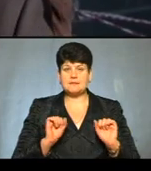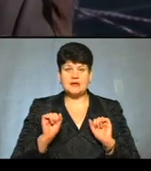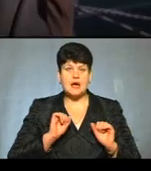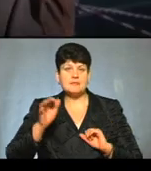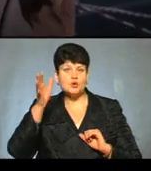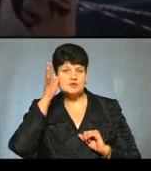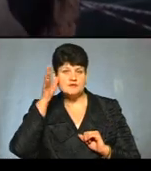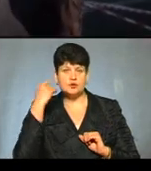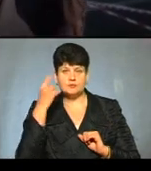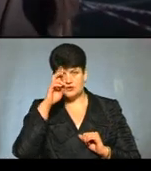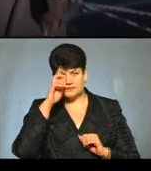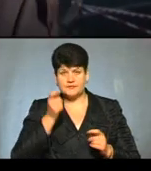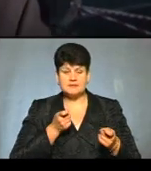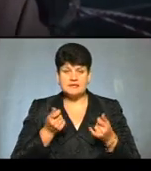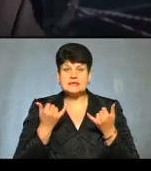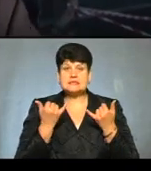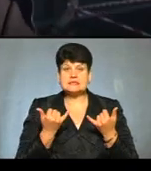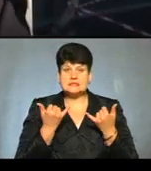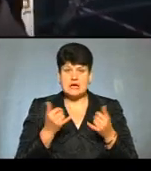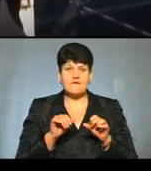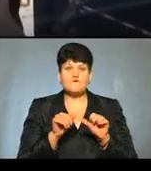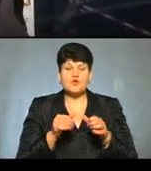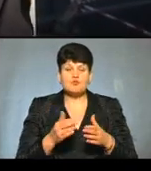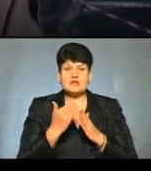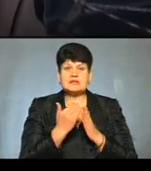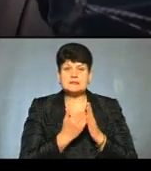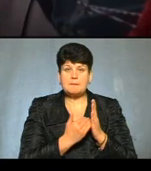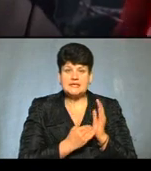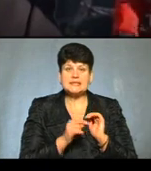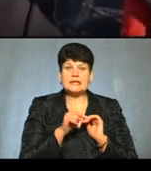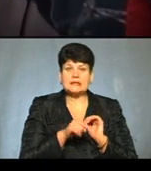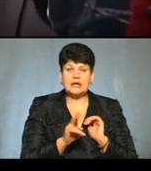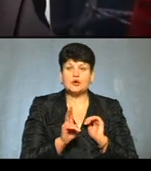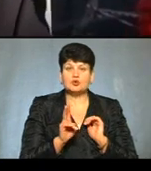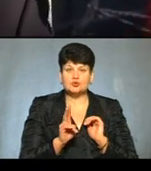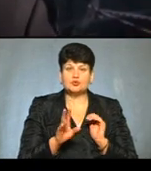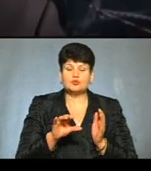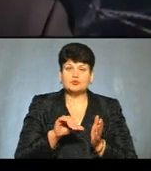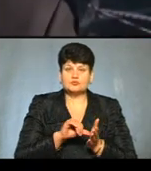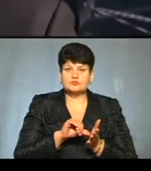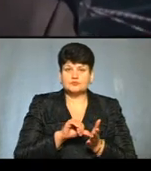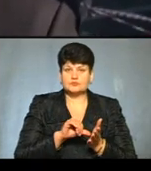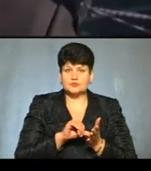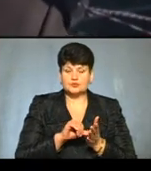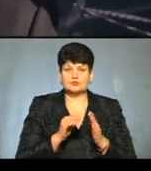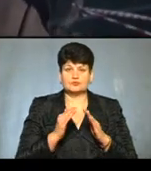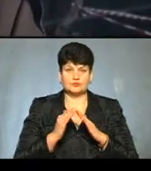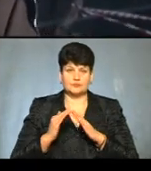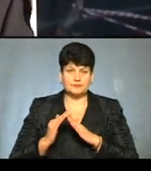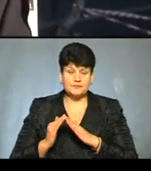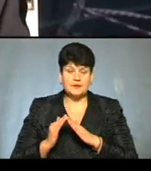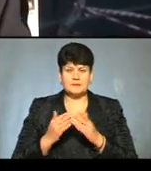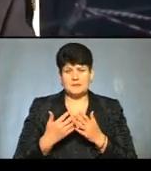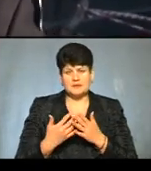Департамент освіти обласної адміністрації зараз формує списки тих, хто знаходився у